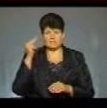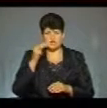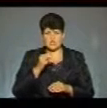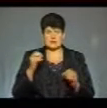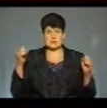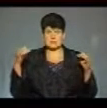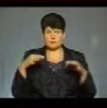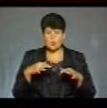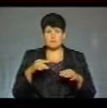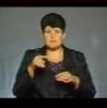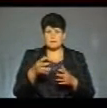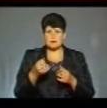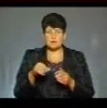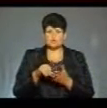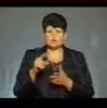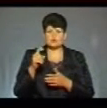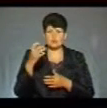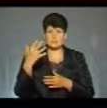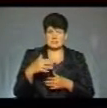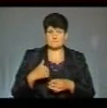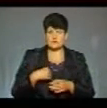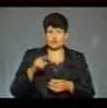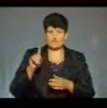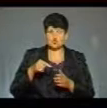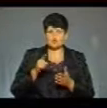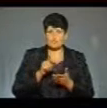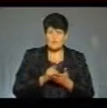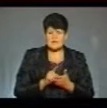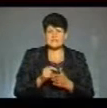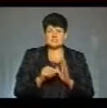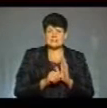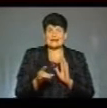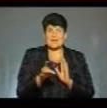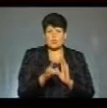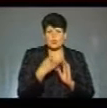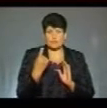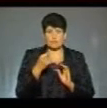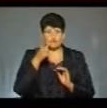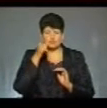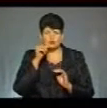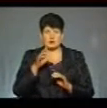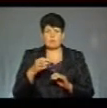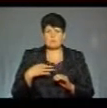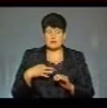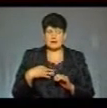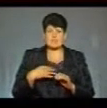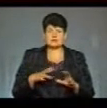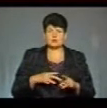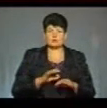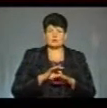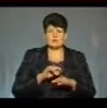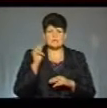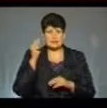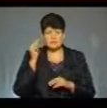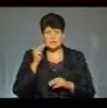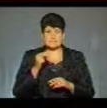зборів. Участь у них беруть 150 військовозобов'язаних із 6 районів області. Вчора на навчальній базі в Білі інструктори проводили навчання